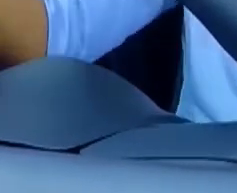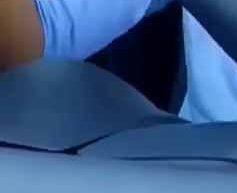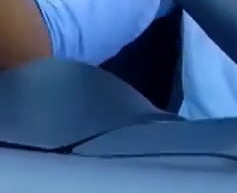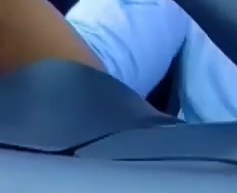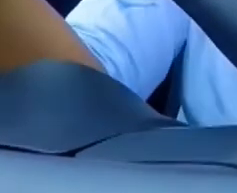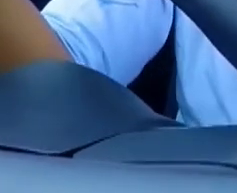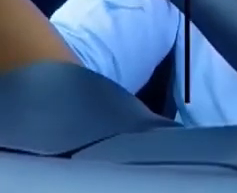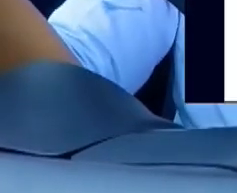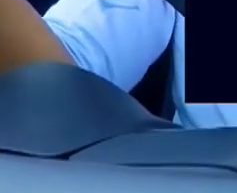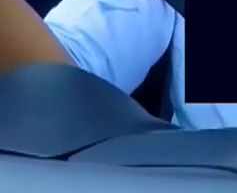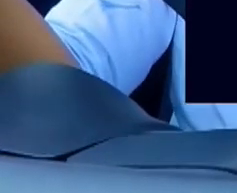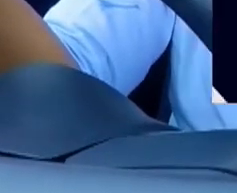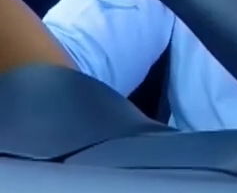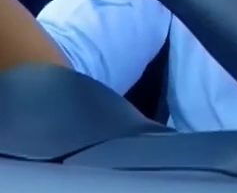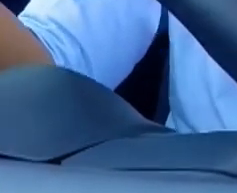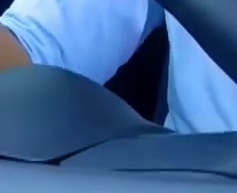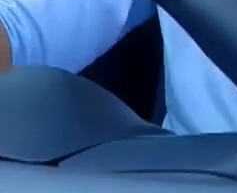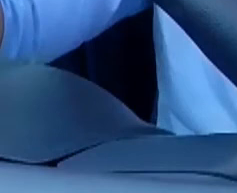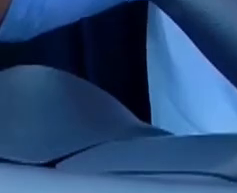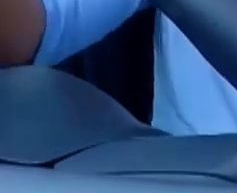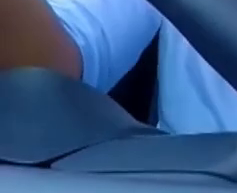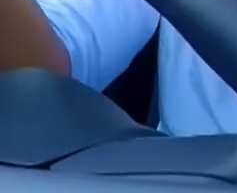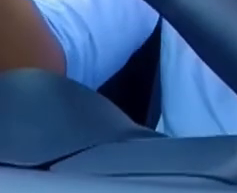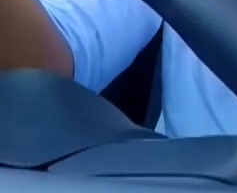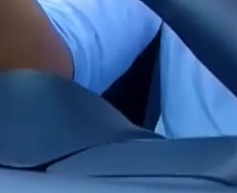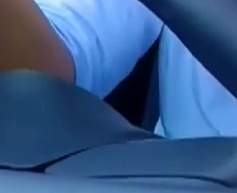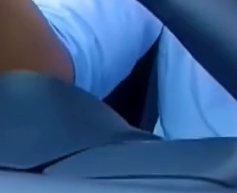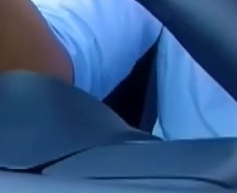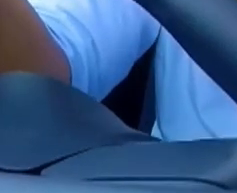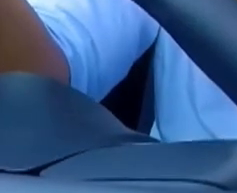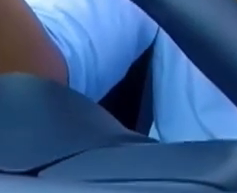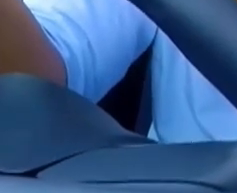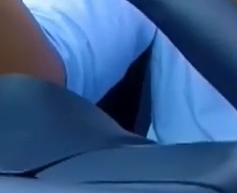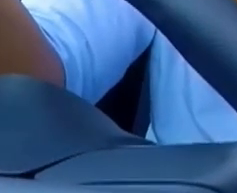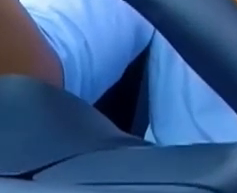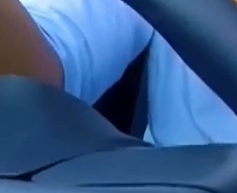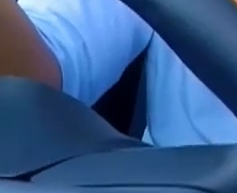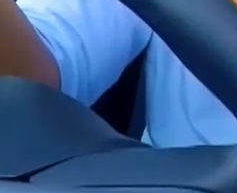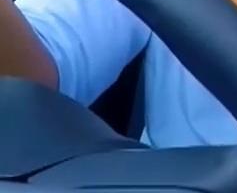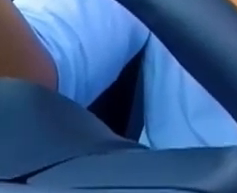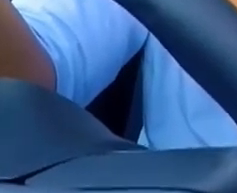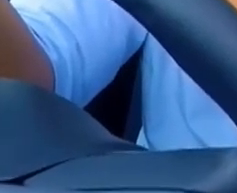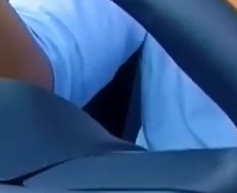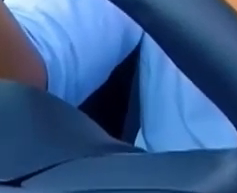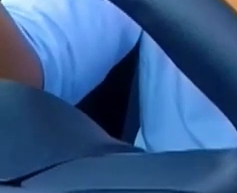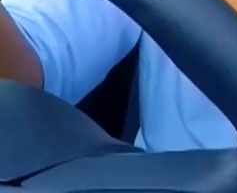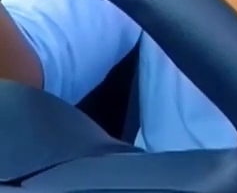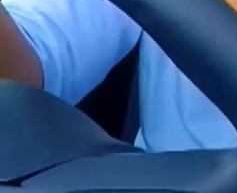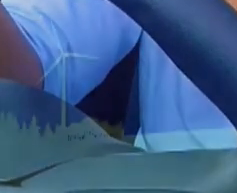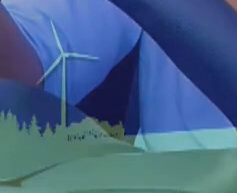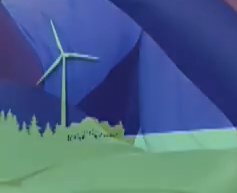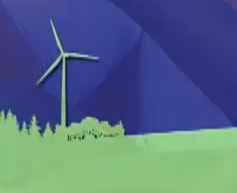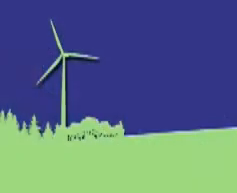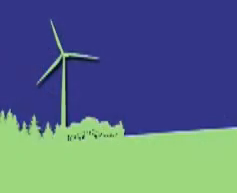anda jadi lebih berharga kalau bersama saya 15 minutes Setiap Rabu jam 7 malam lew 45 menit